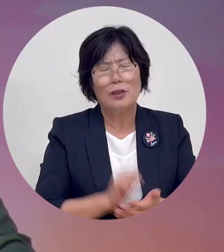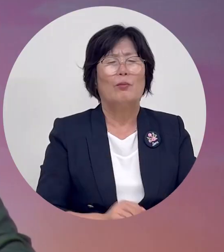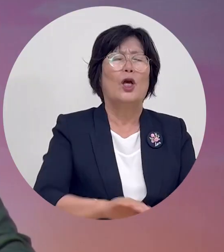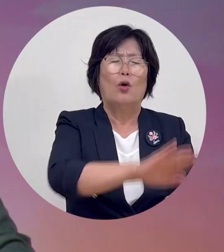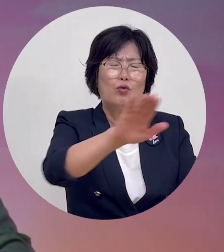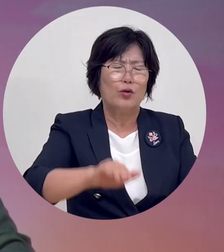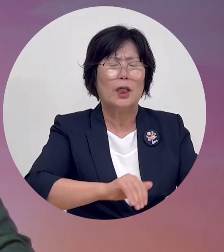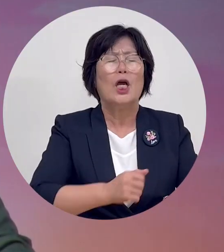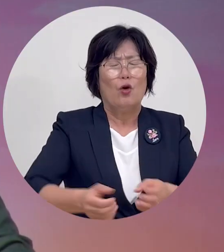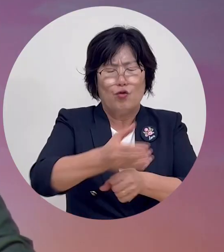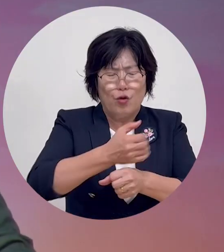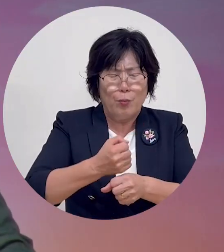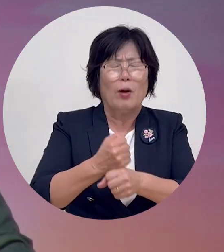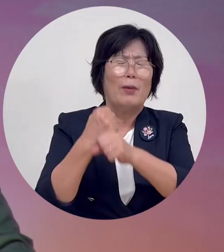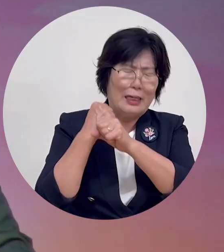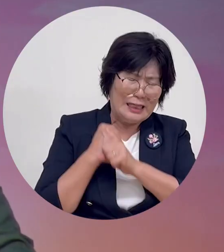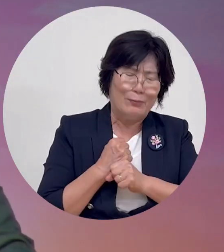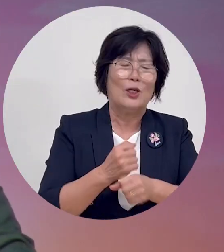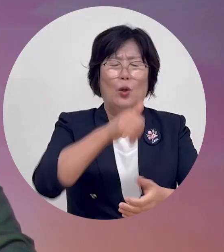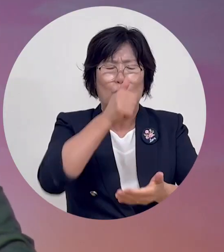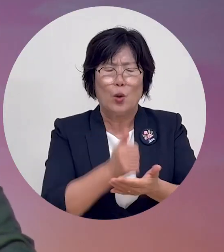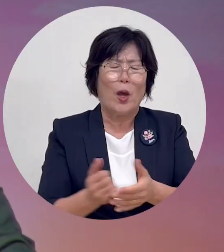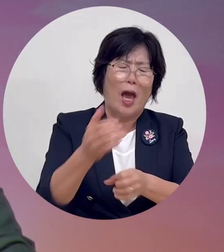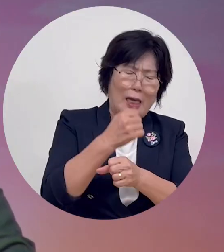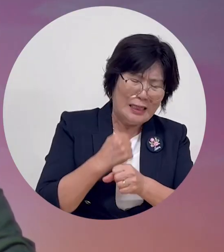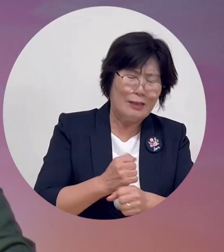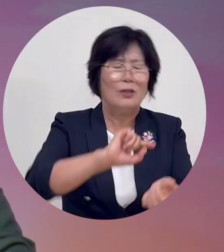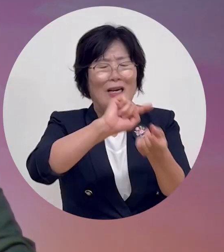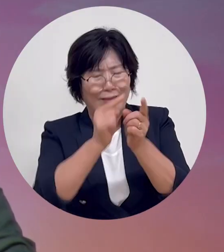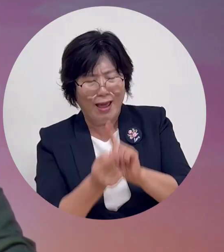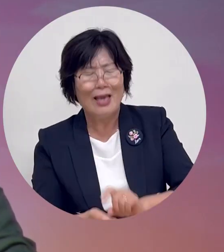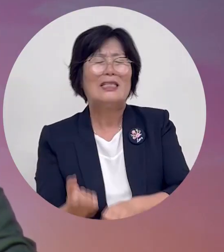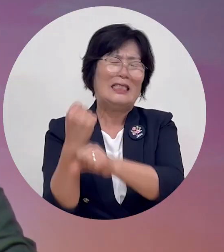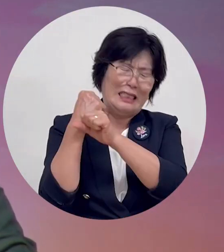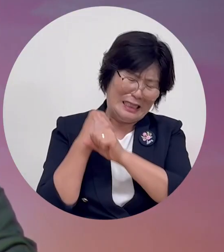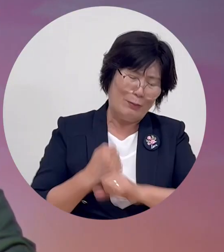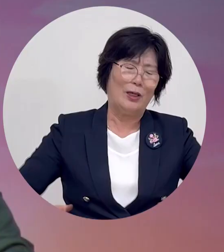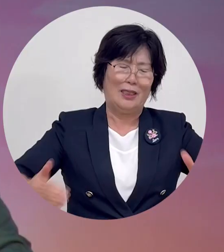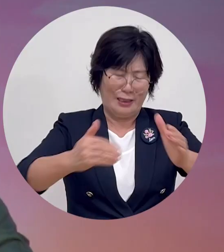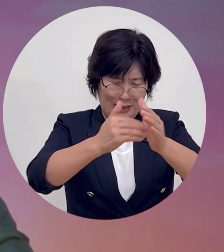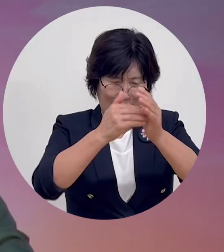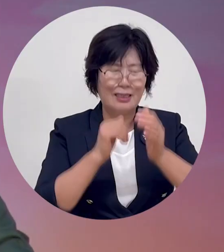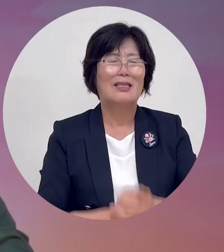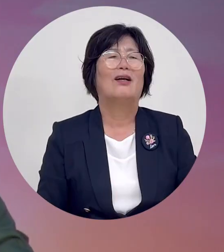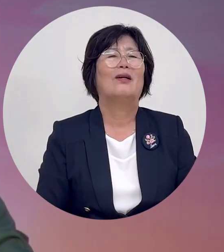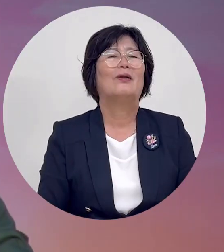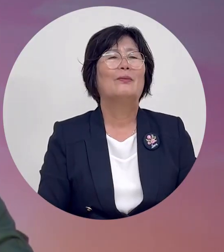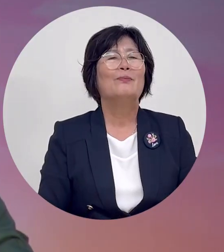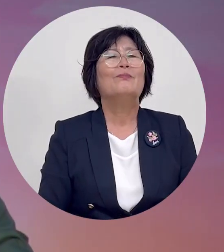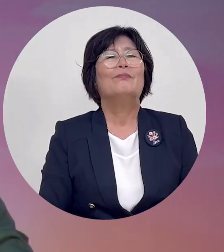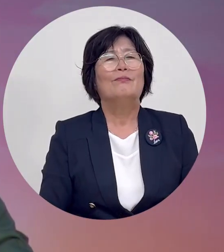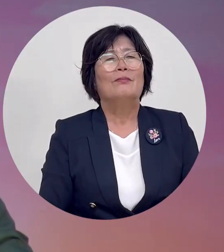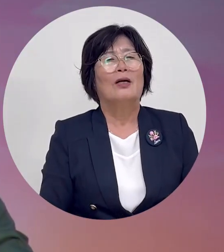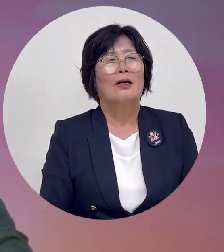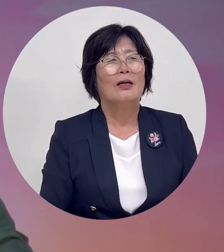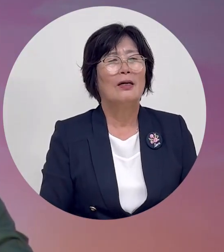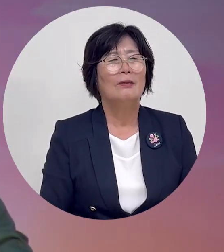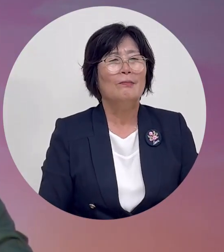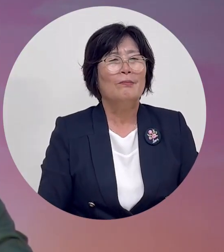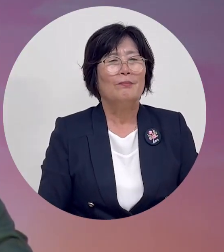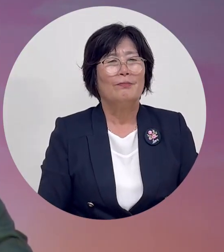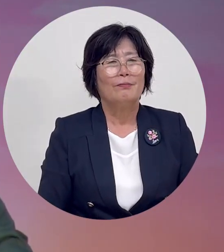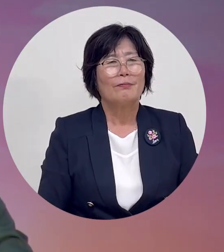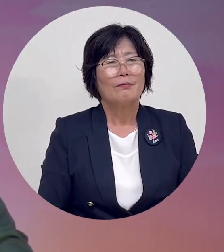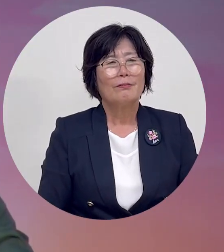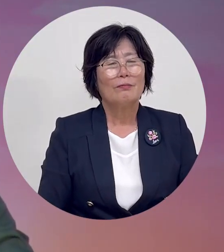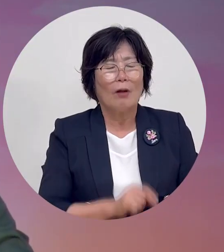짐을 대신 짊어지셨어요? 짊어지지 않으셨어요? 짊어지셨어요. 그래서